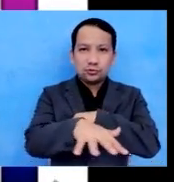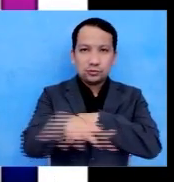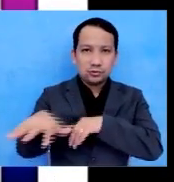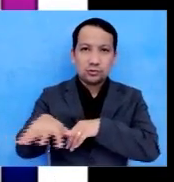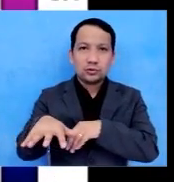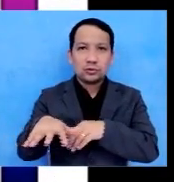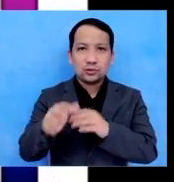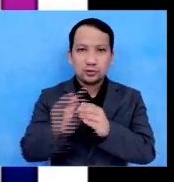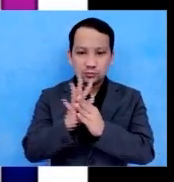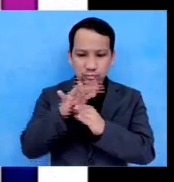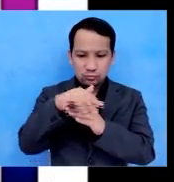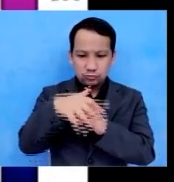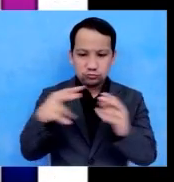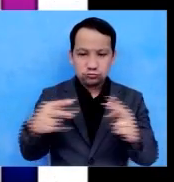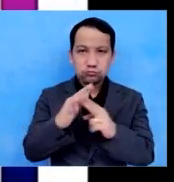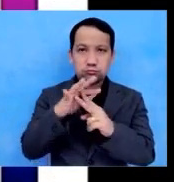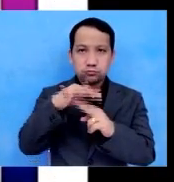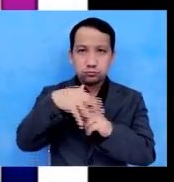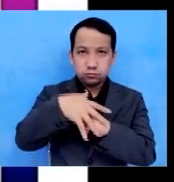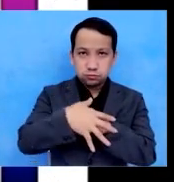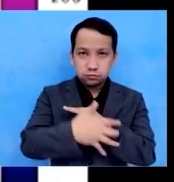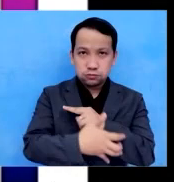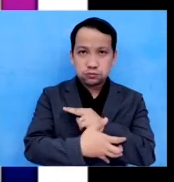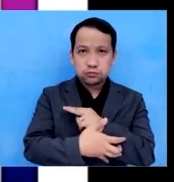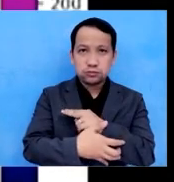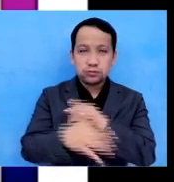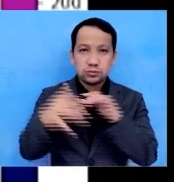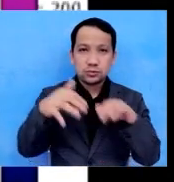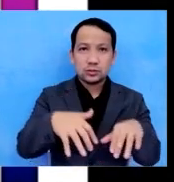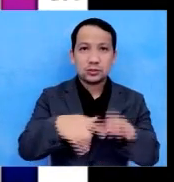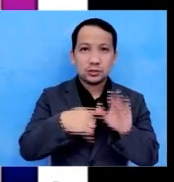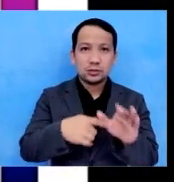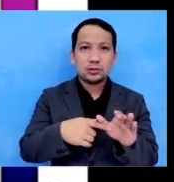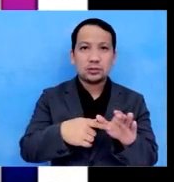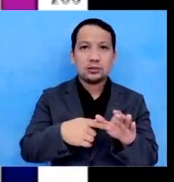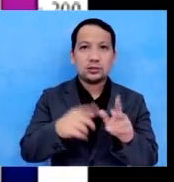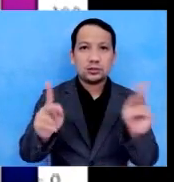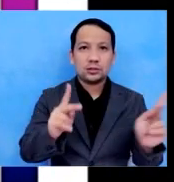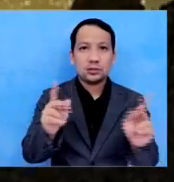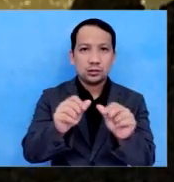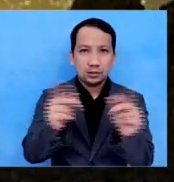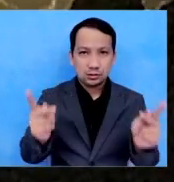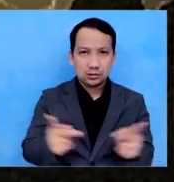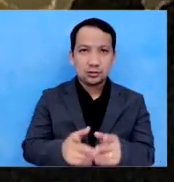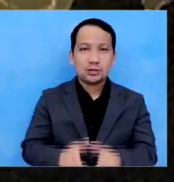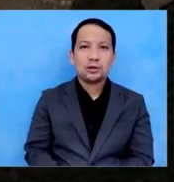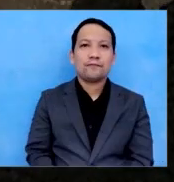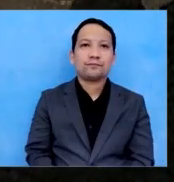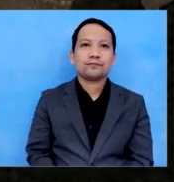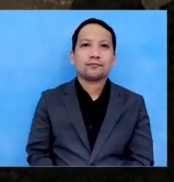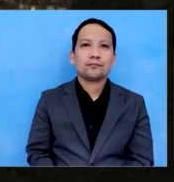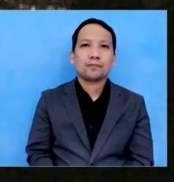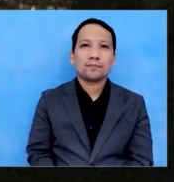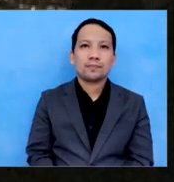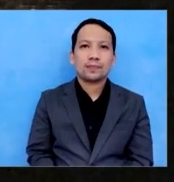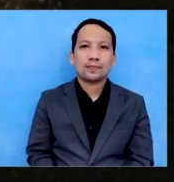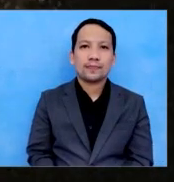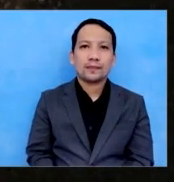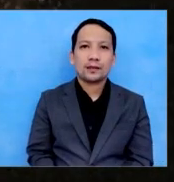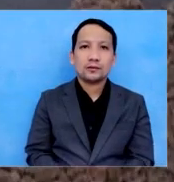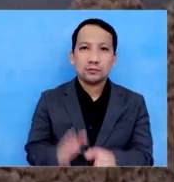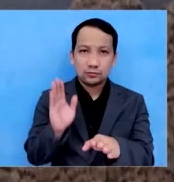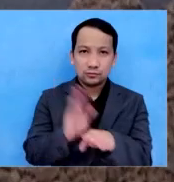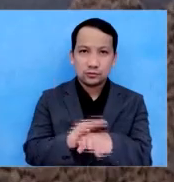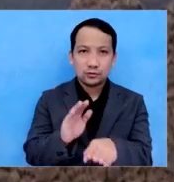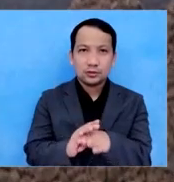ng bulkan. Mabuti na lang at hindi ito umagos patungo sa mga residential area. Gayunman, naglabas pa rin ng warning